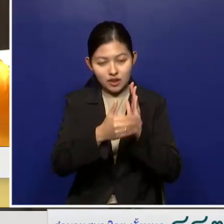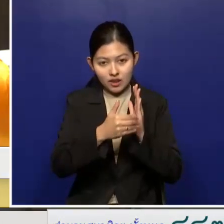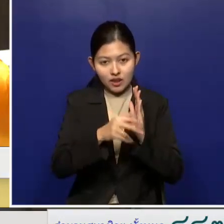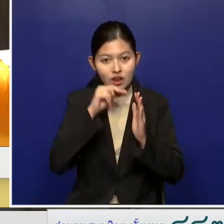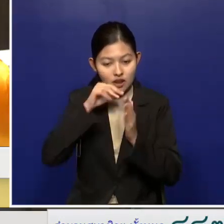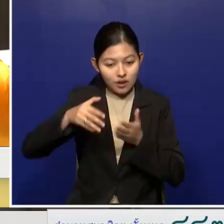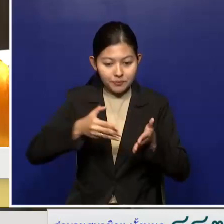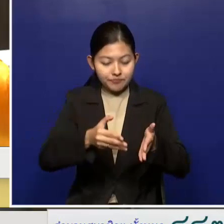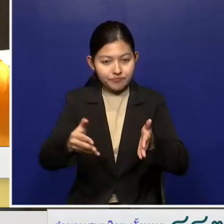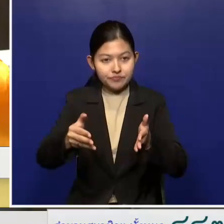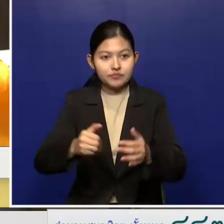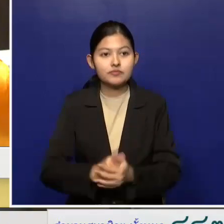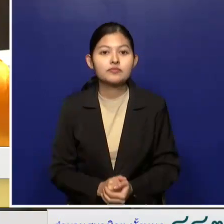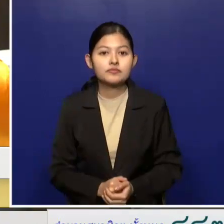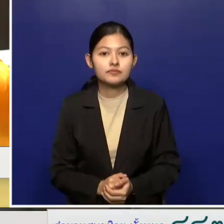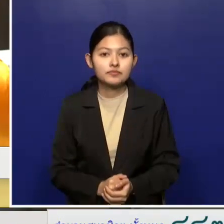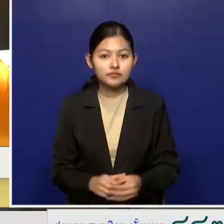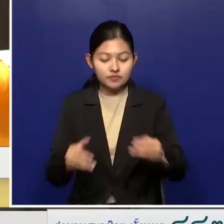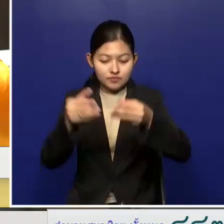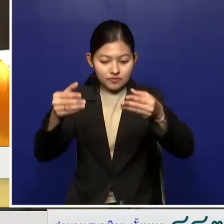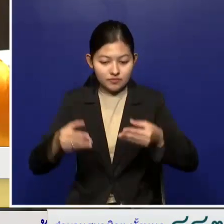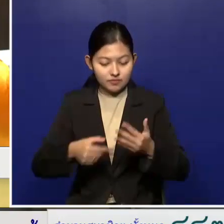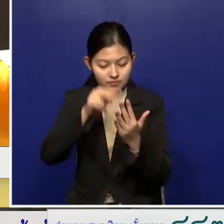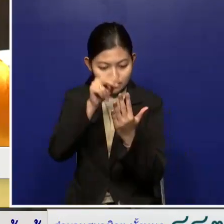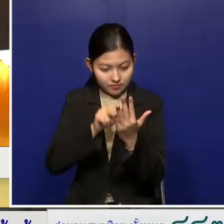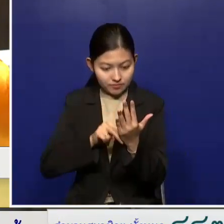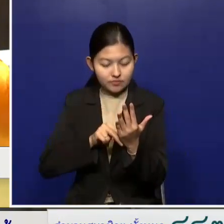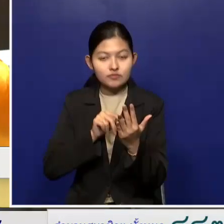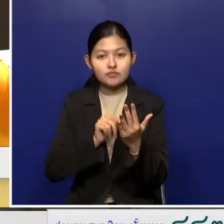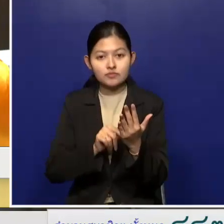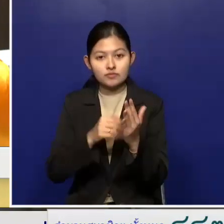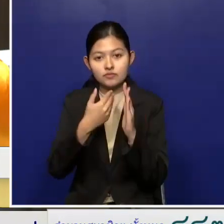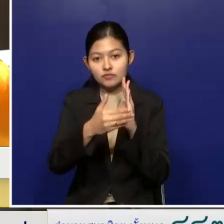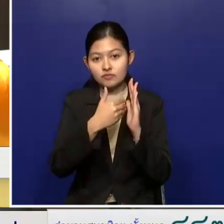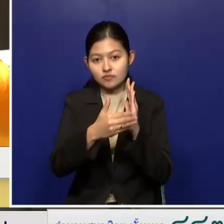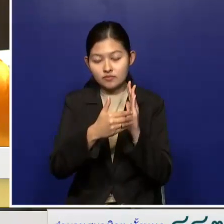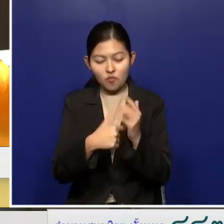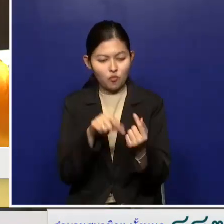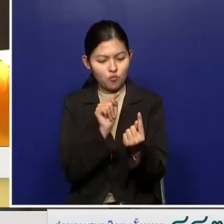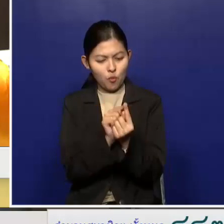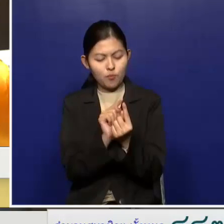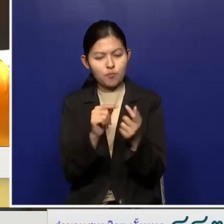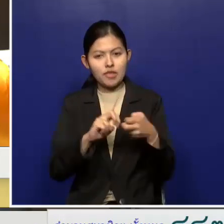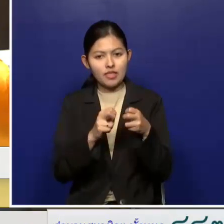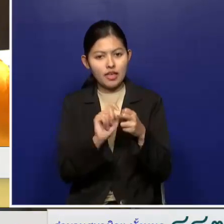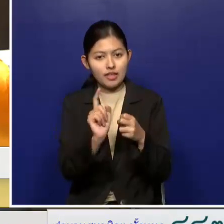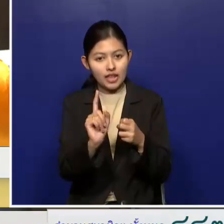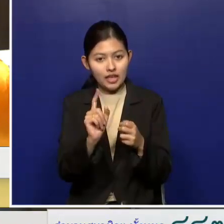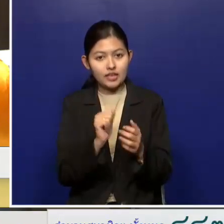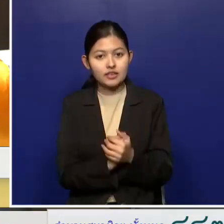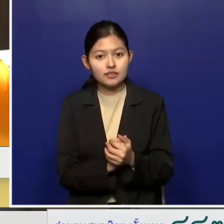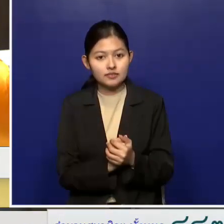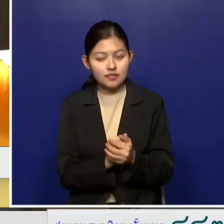ออกนะคะดิฉันได้อ่านรายงานของกลุ่มลุ่มน้ำภาคตะวันออกแล้วพบว่าในรายงานนั้นเ